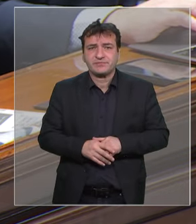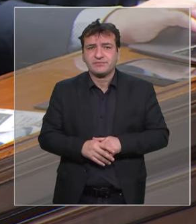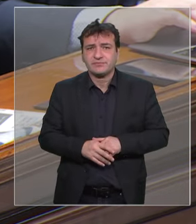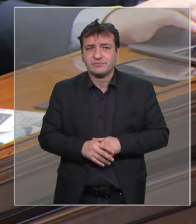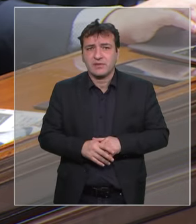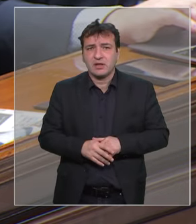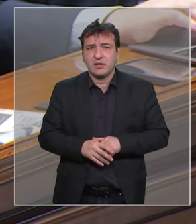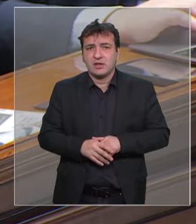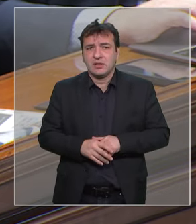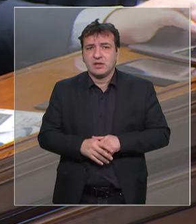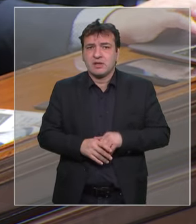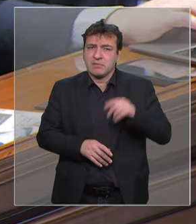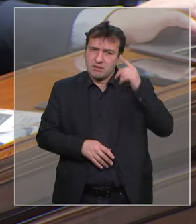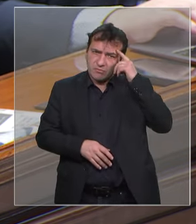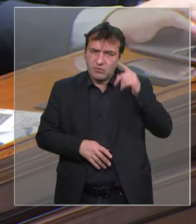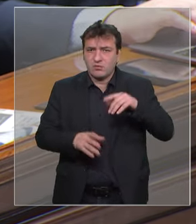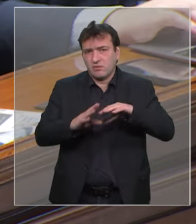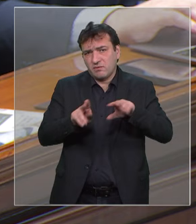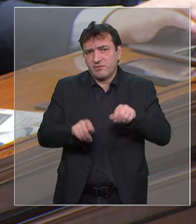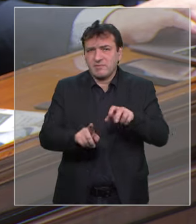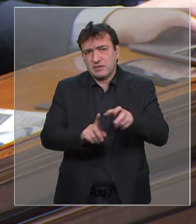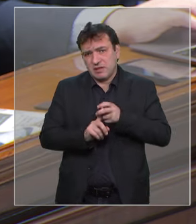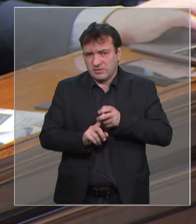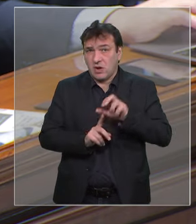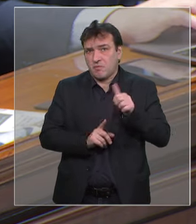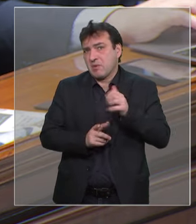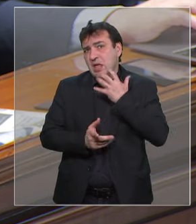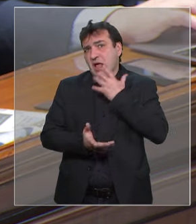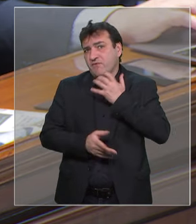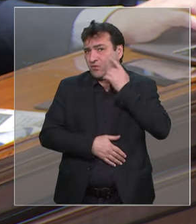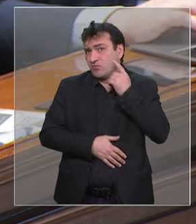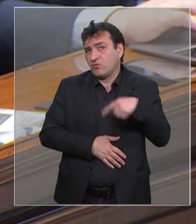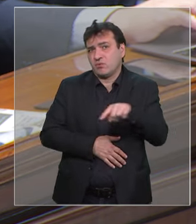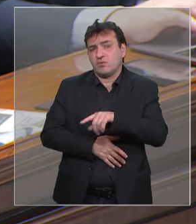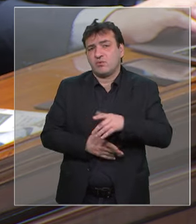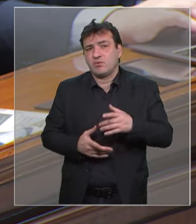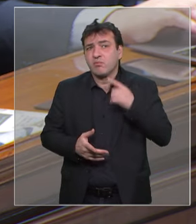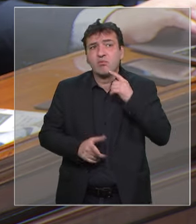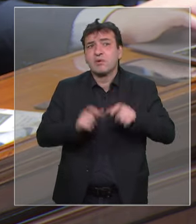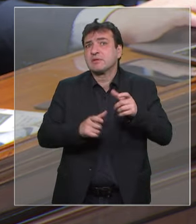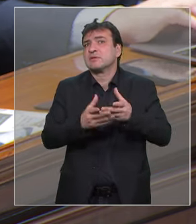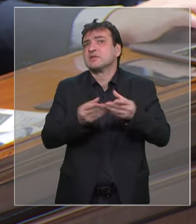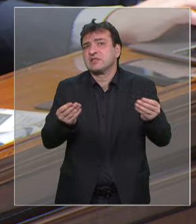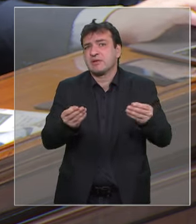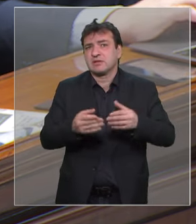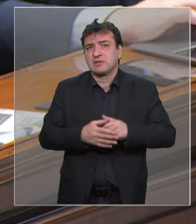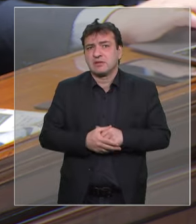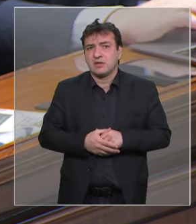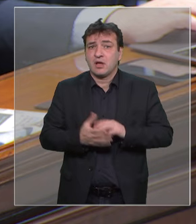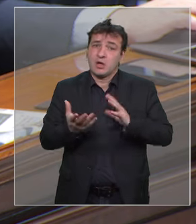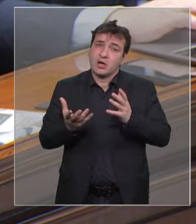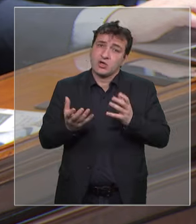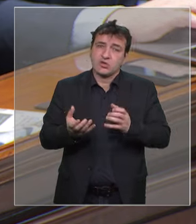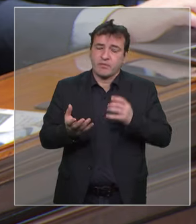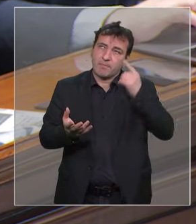C'est d'abord un drame pour les familles des otages, pour les familles des portés disparus. Et je voudrais que nous ayons une